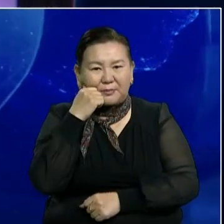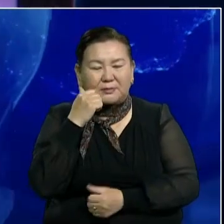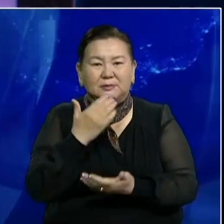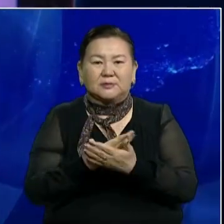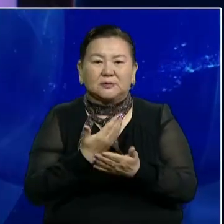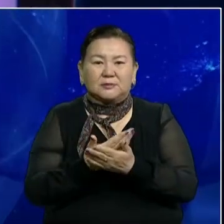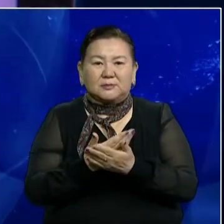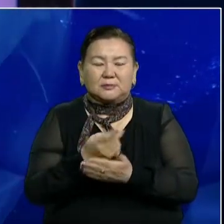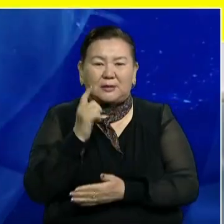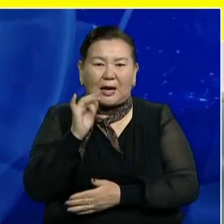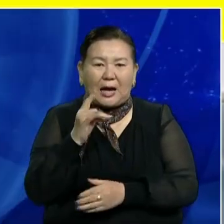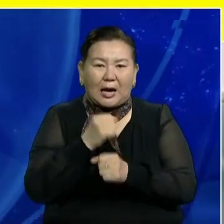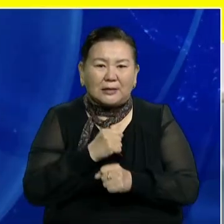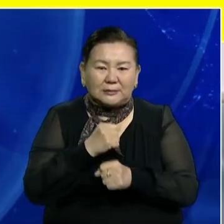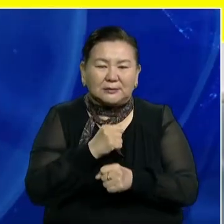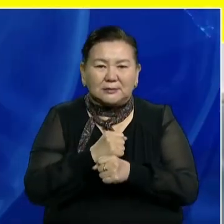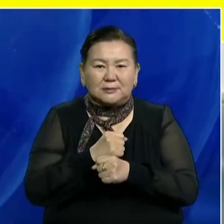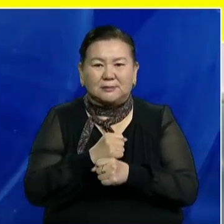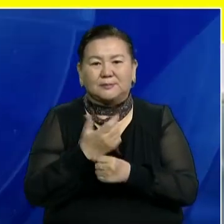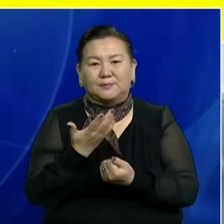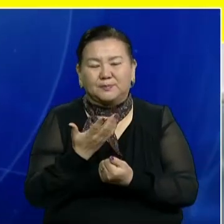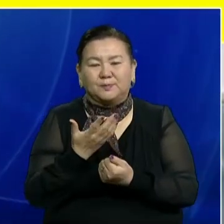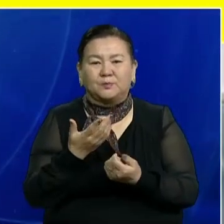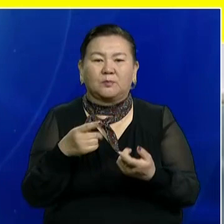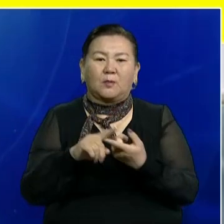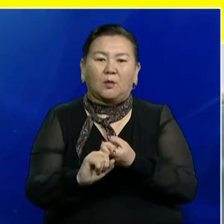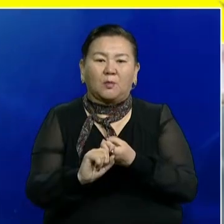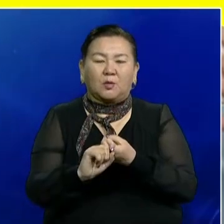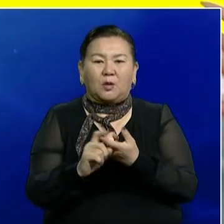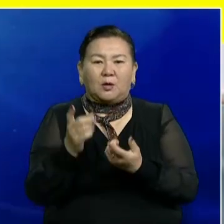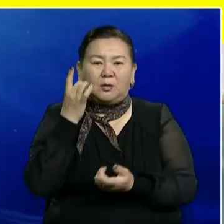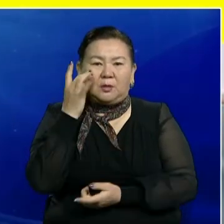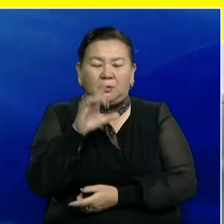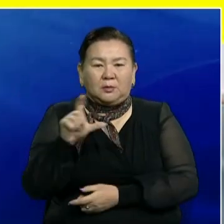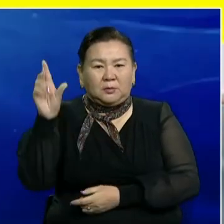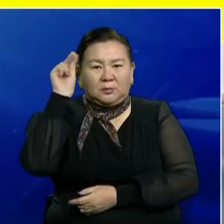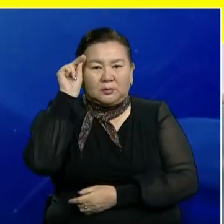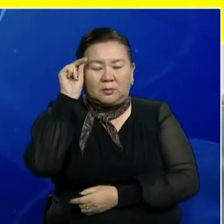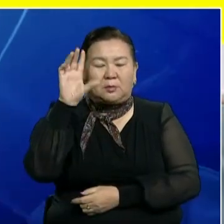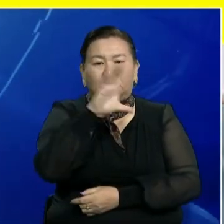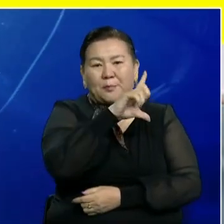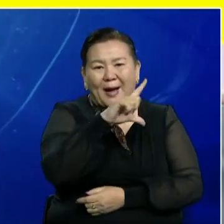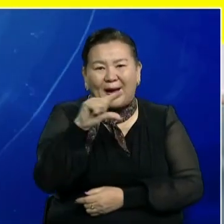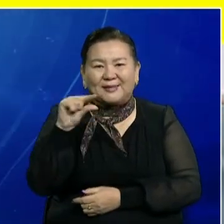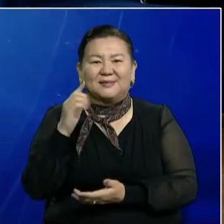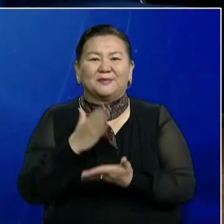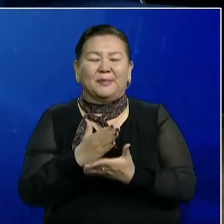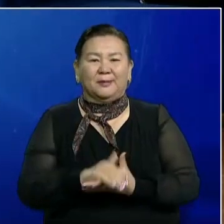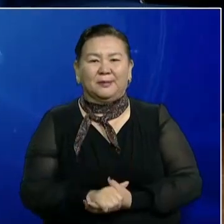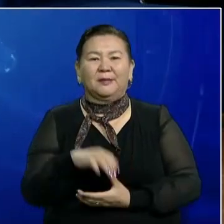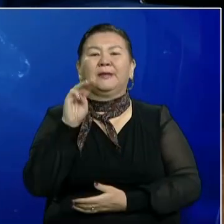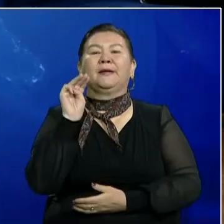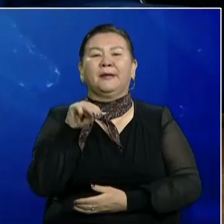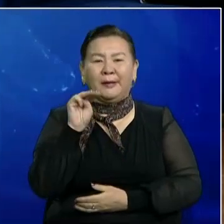гэсэн тийм хар ойлголтой болцсон хүмүүс. Яг түүнээсээ болоод ингээд хөгөөд ингээд сурах нь хүртэл ингээд багассан гэж бид нэр үндэс үтсэн. Тийм байна